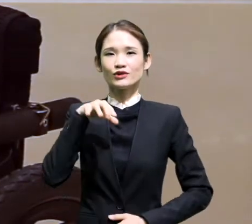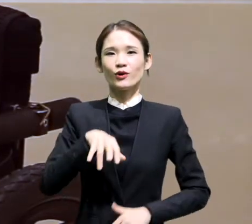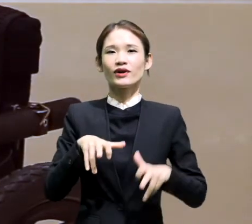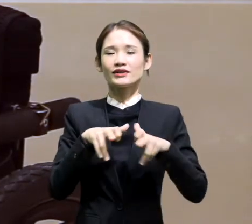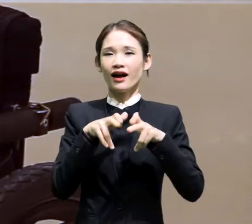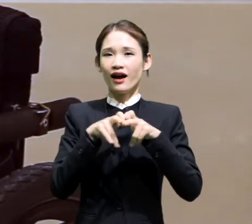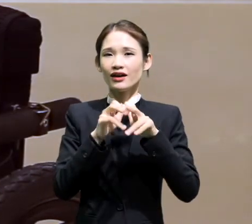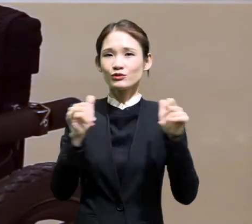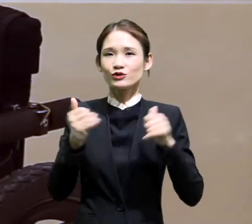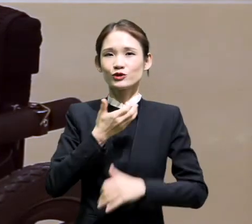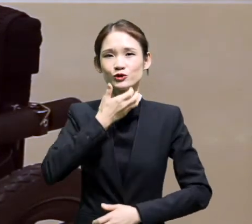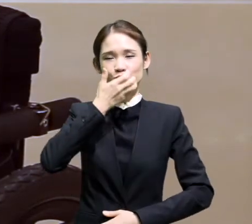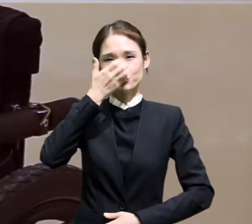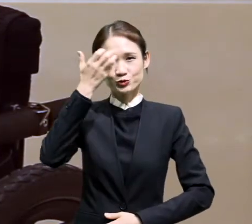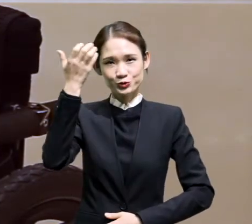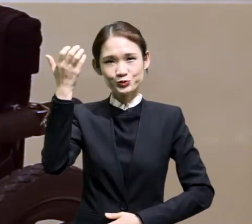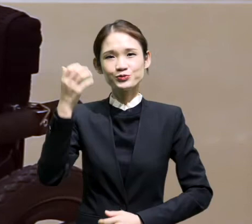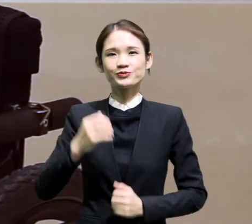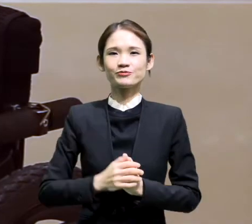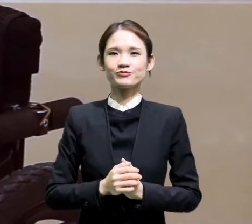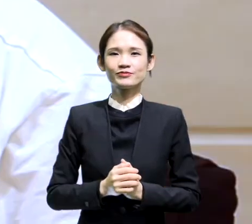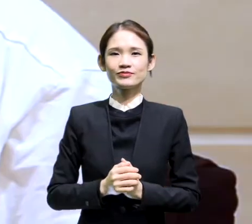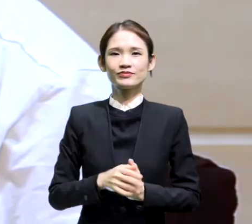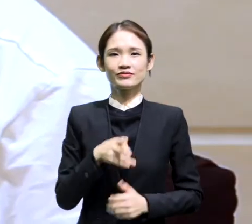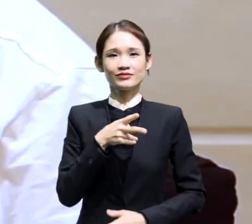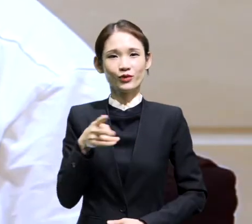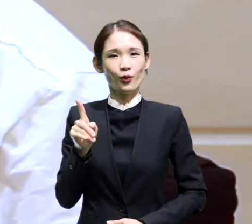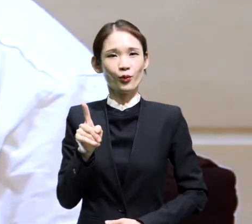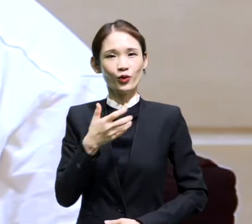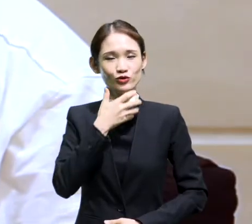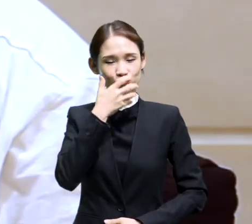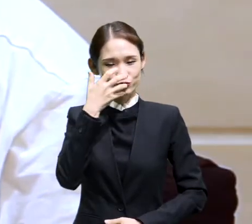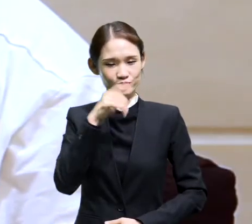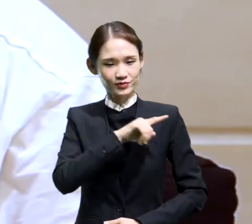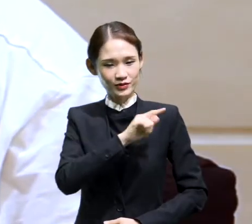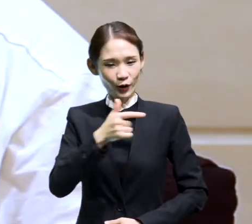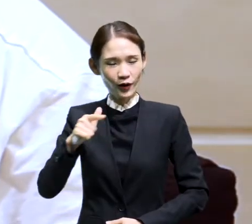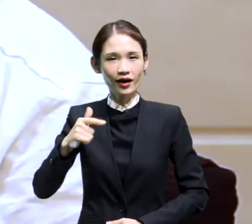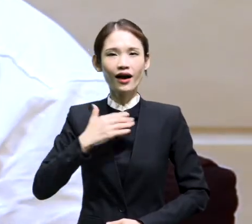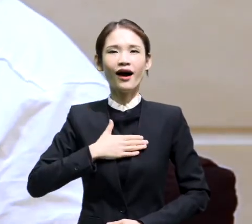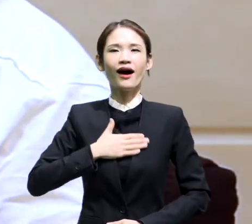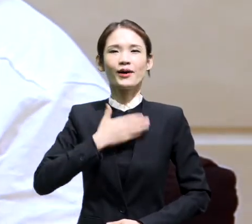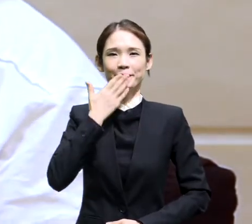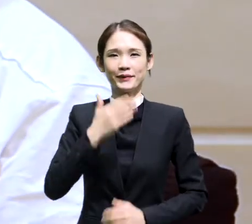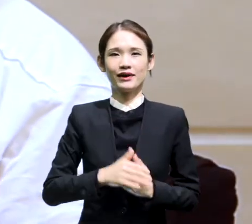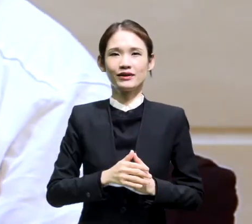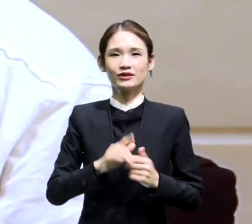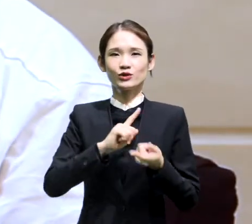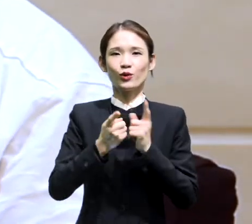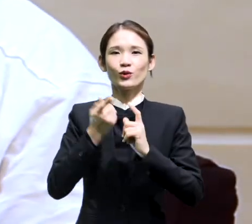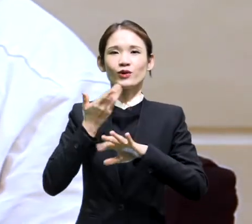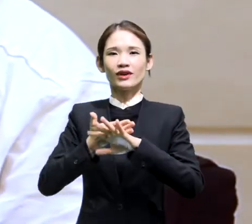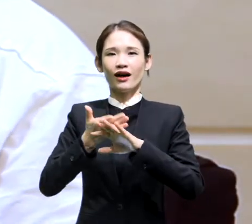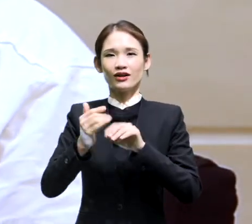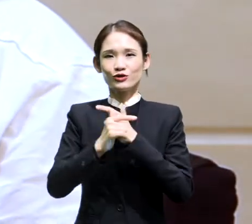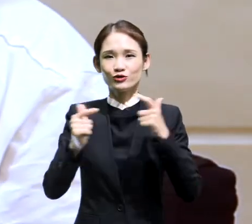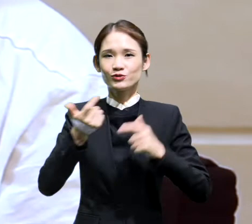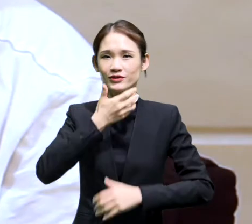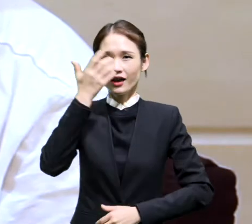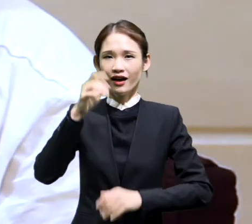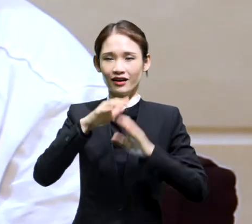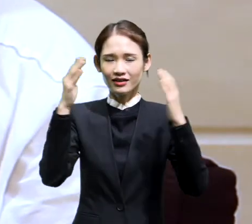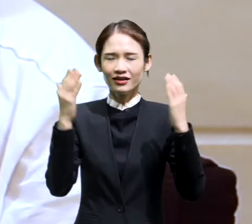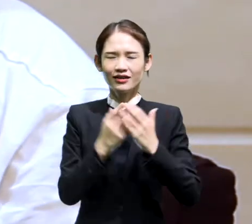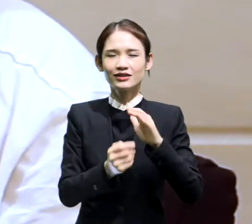여기에 있는 장애인들분의 꿈을 어떤 꿈이 있는지 알 수 있었고 그 다른 꿈들이